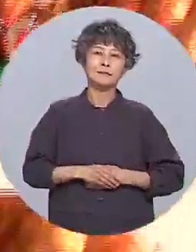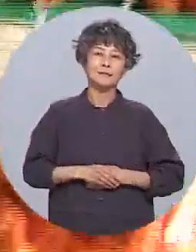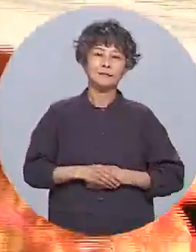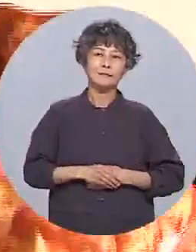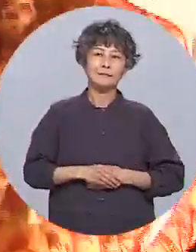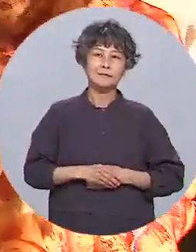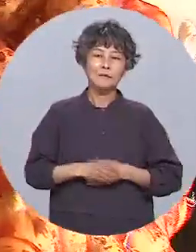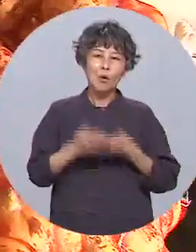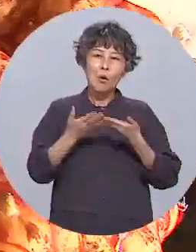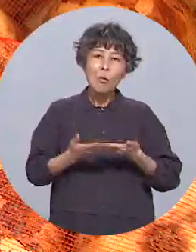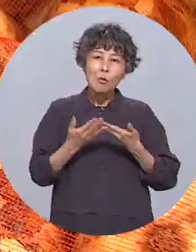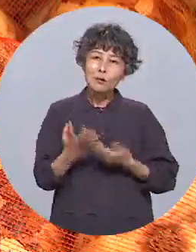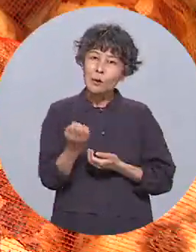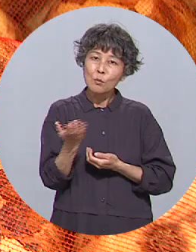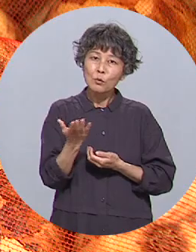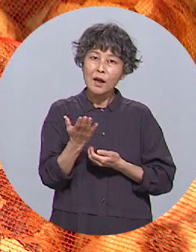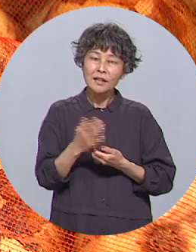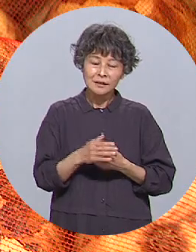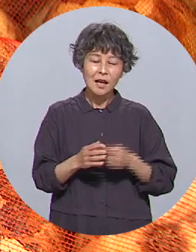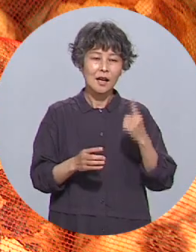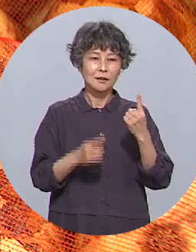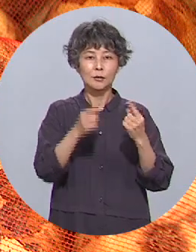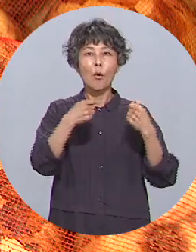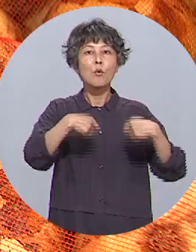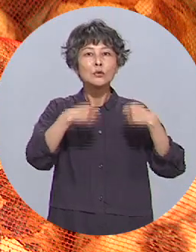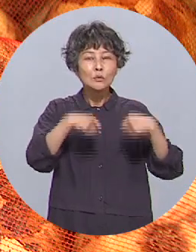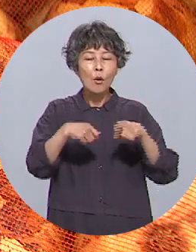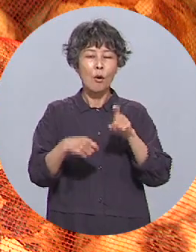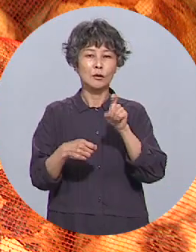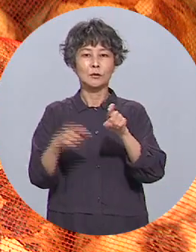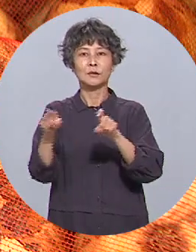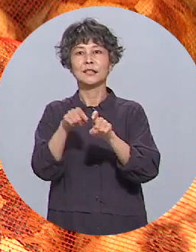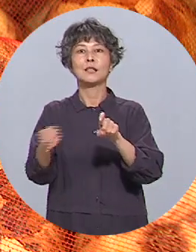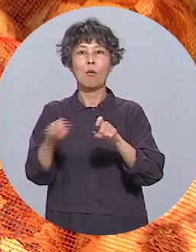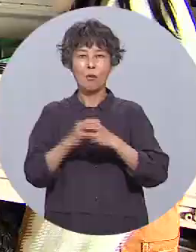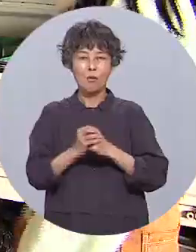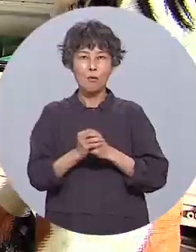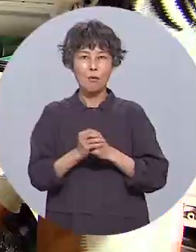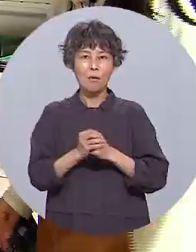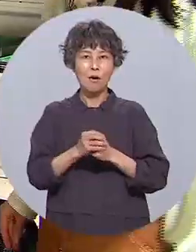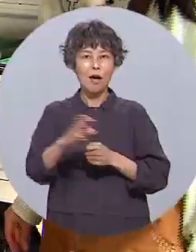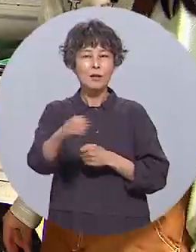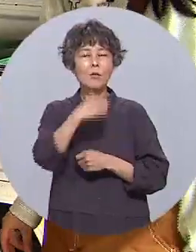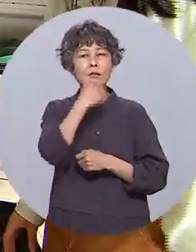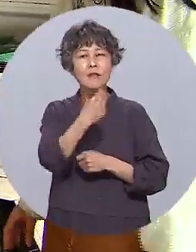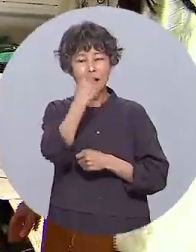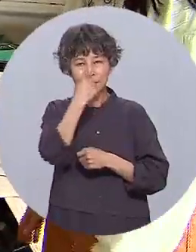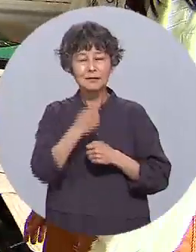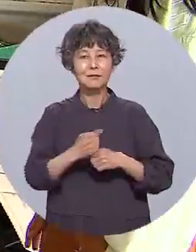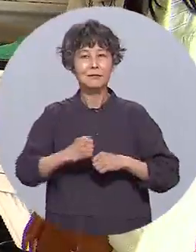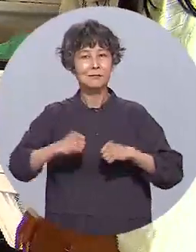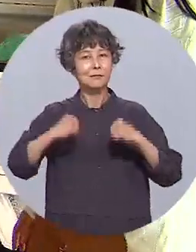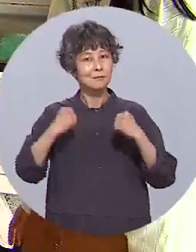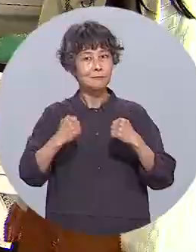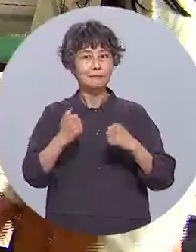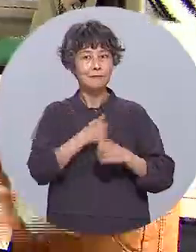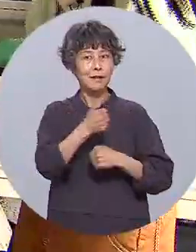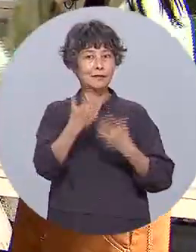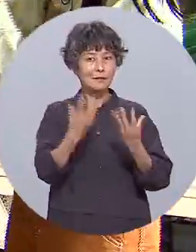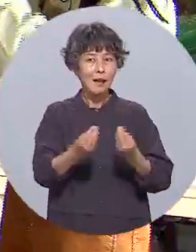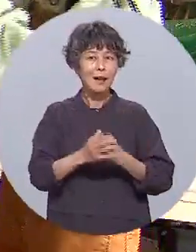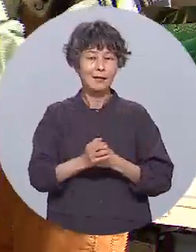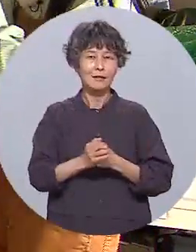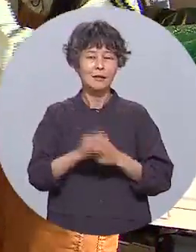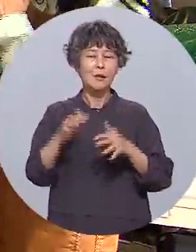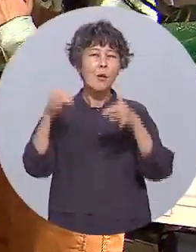どれぐらいの重さなんですか。 これ10キロですね。 1袋10キロ。玉ねぎ取りたくってやる気満々できたんですよ。